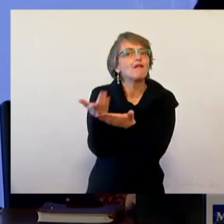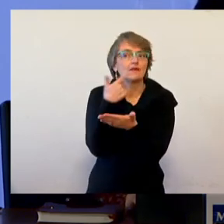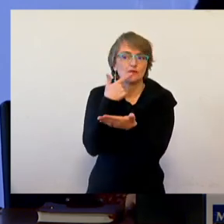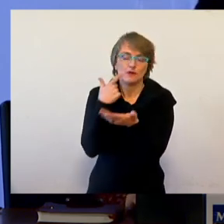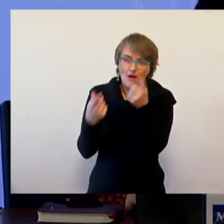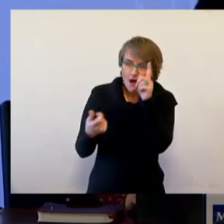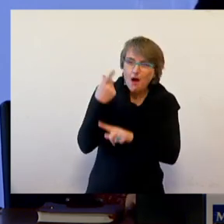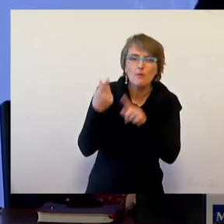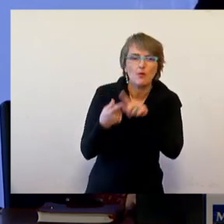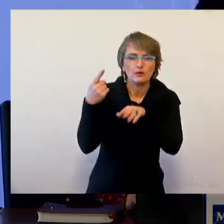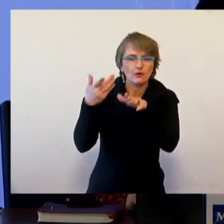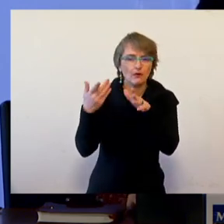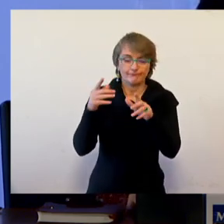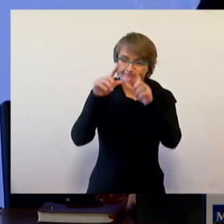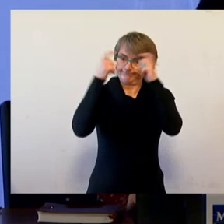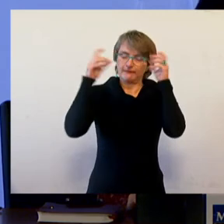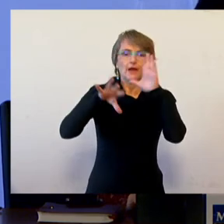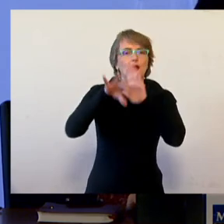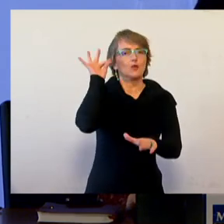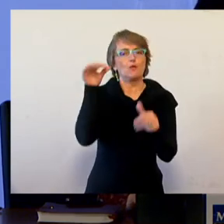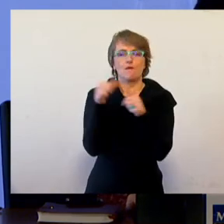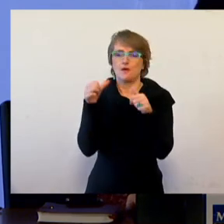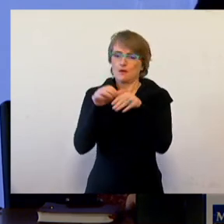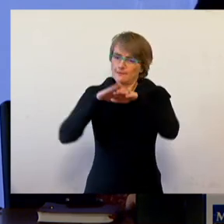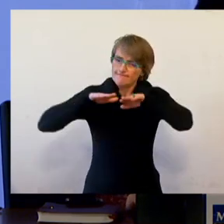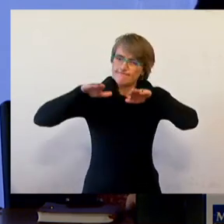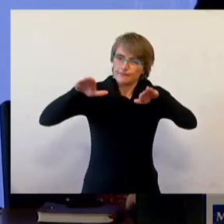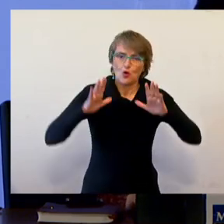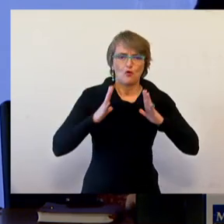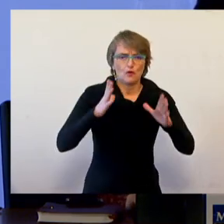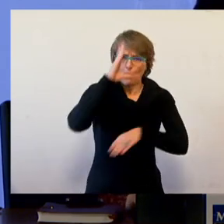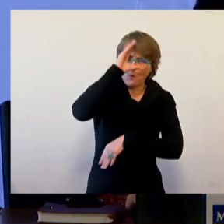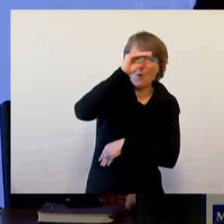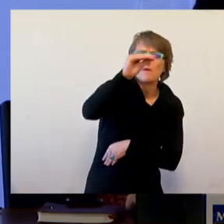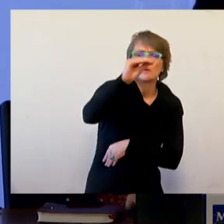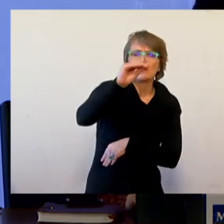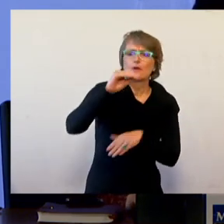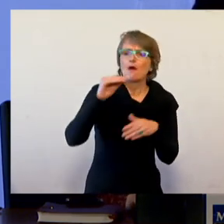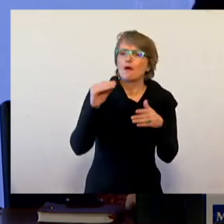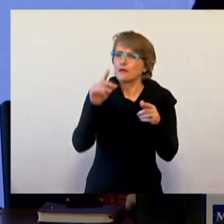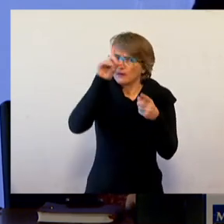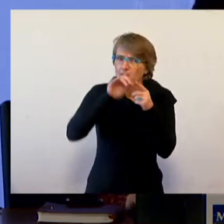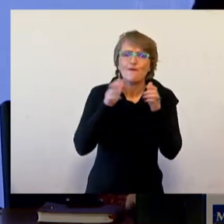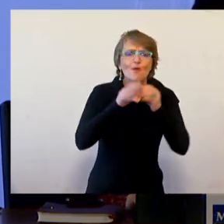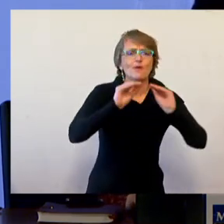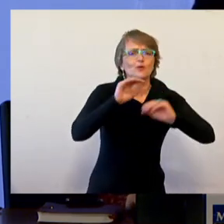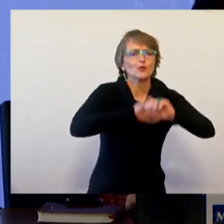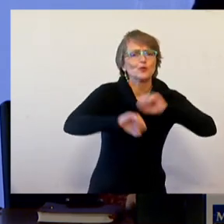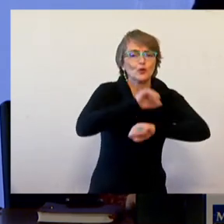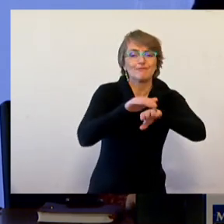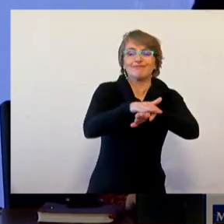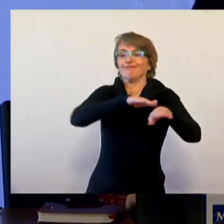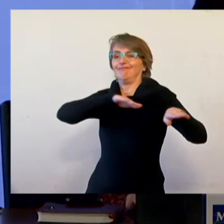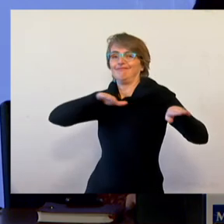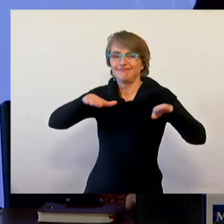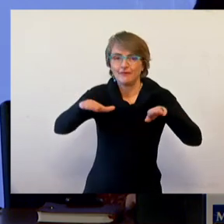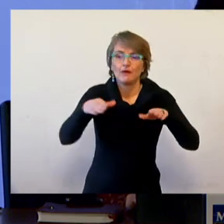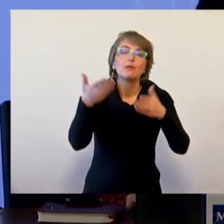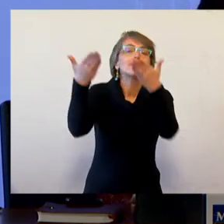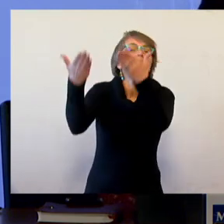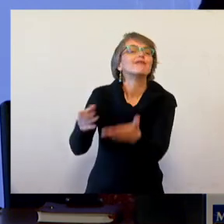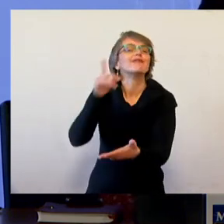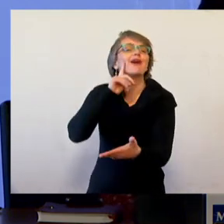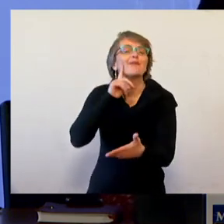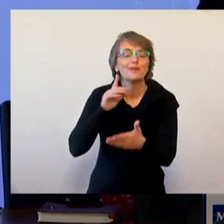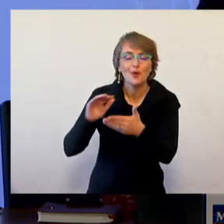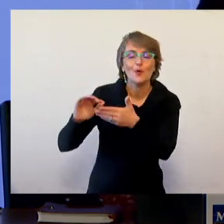son engagement professionnel, ses projets de formation et d'avoir mené... à la fois sa délégation à la cohésion sociale pour